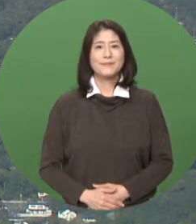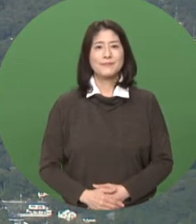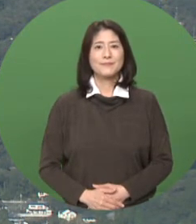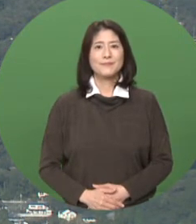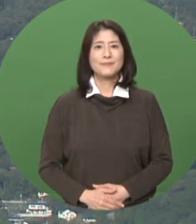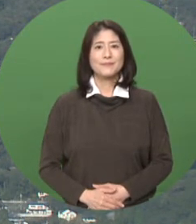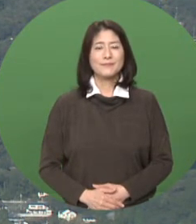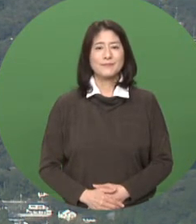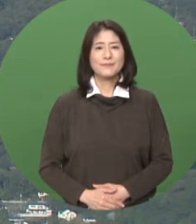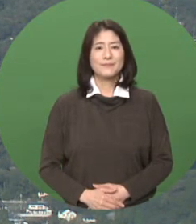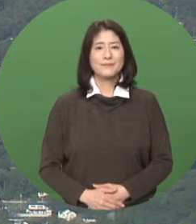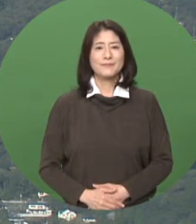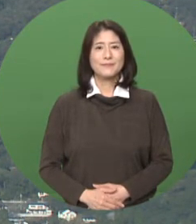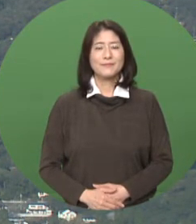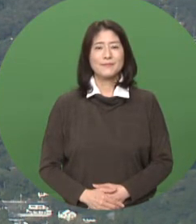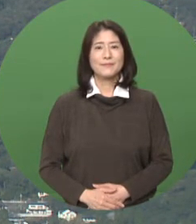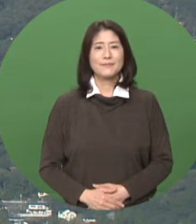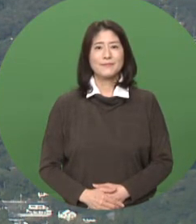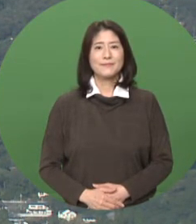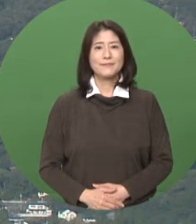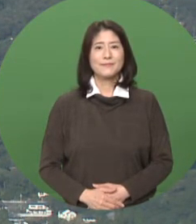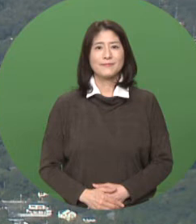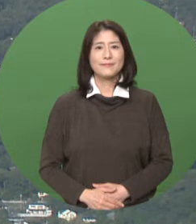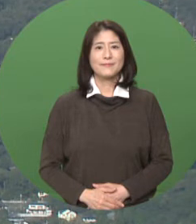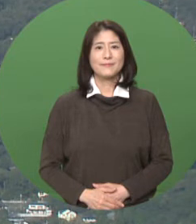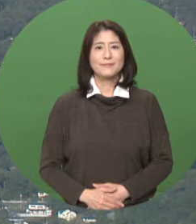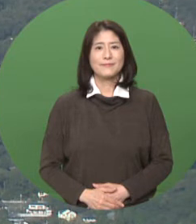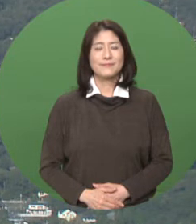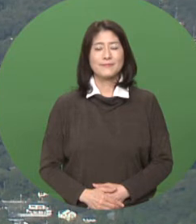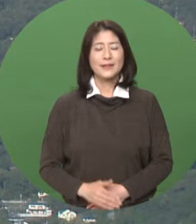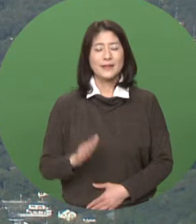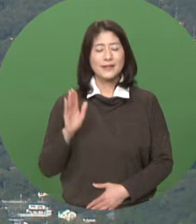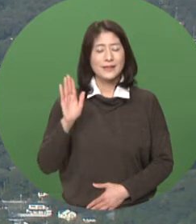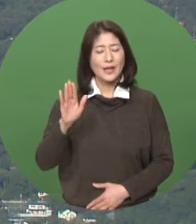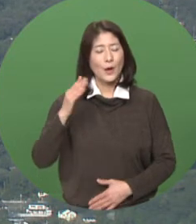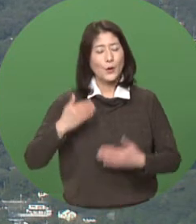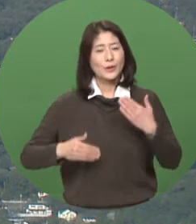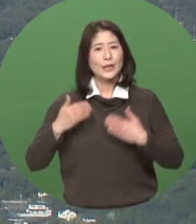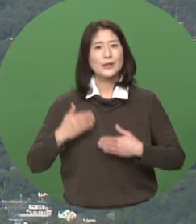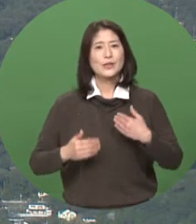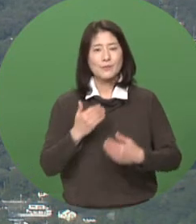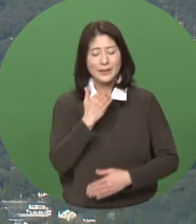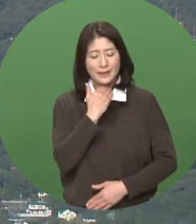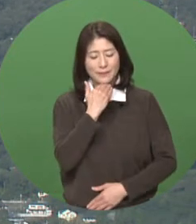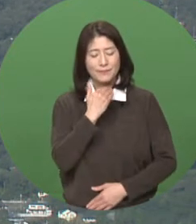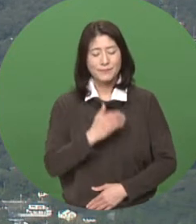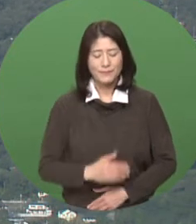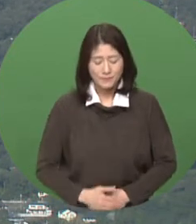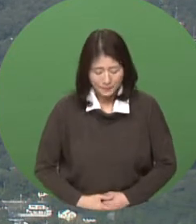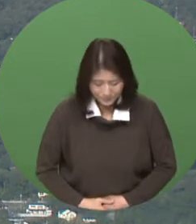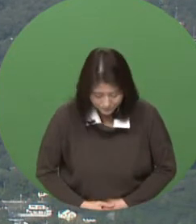課までお願いします。それでは次回をお楽しみに。さようなら。